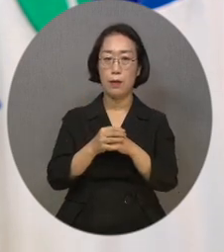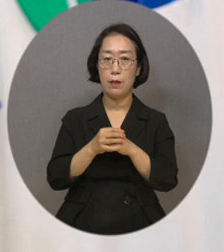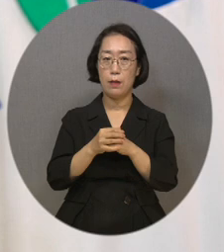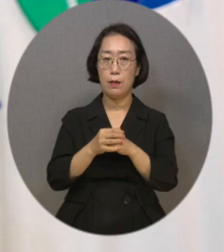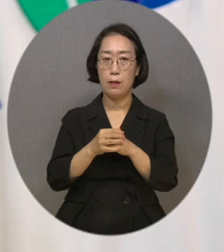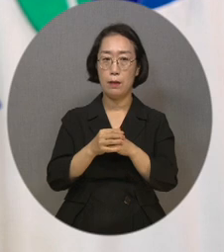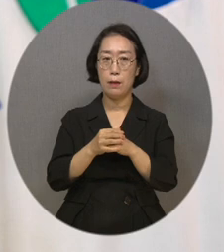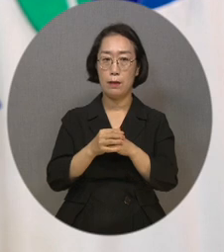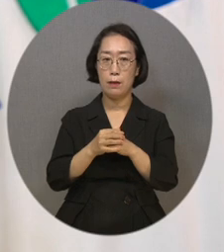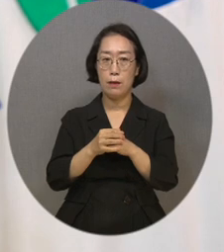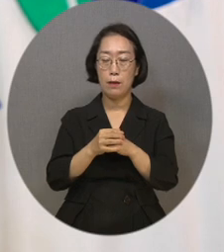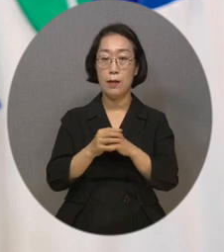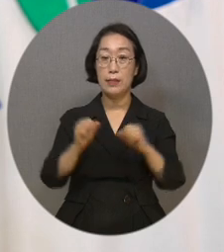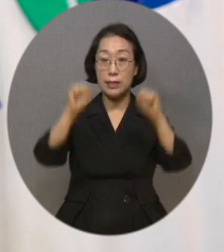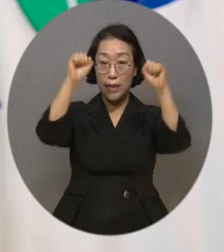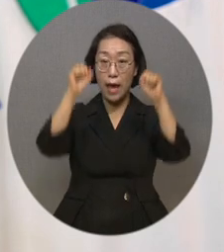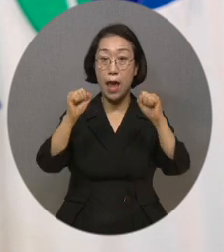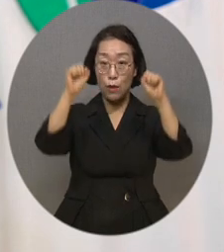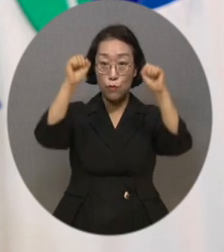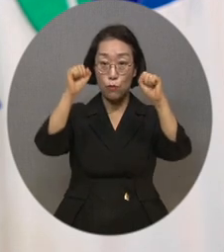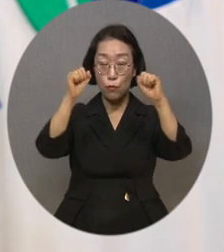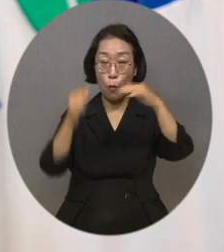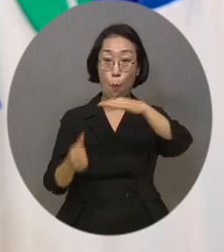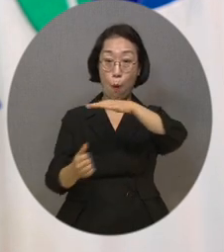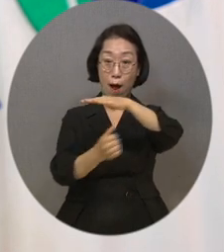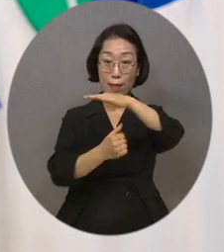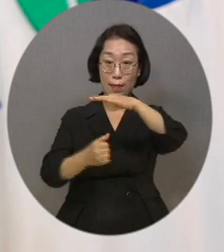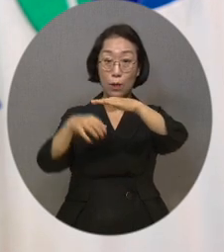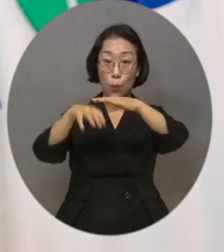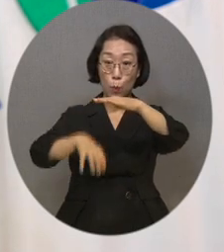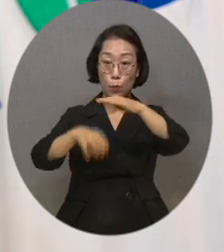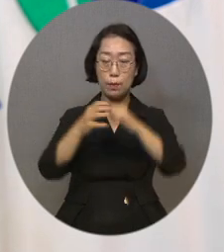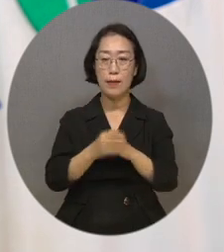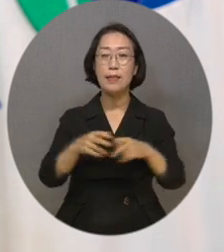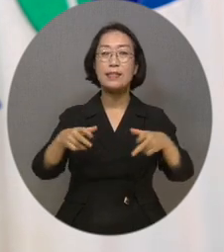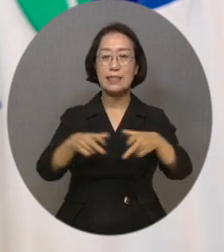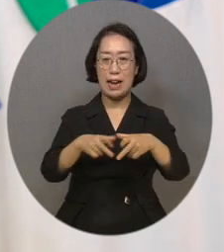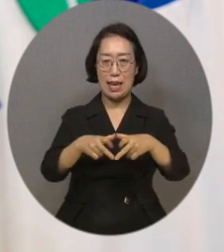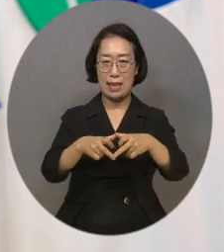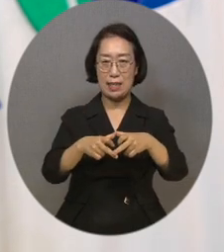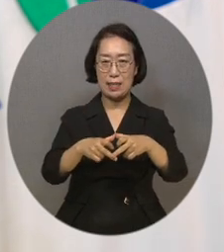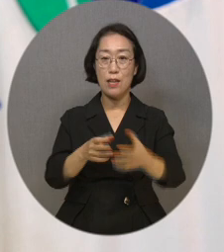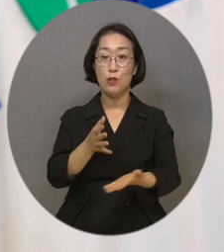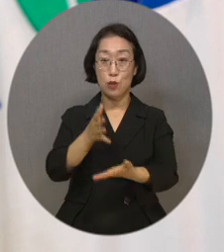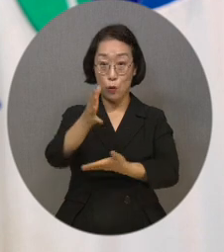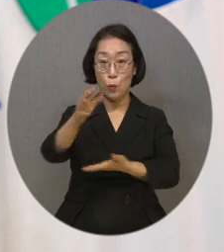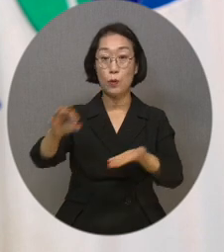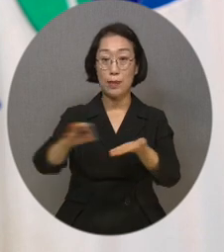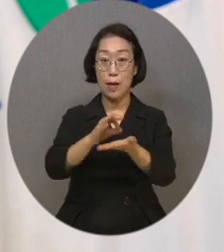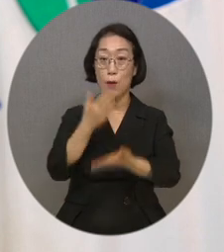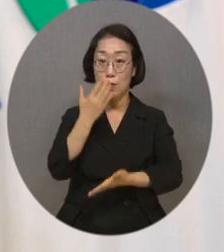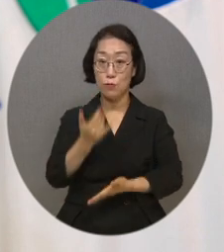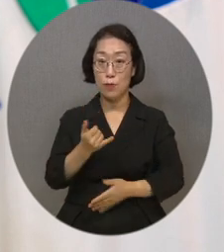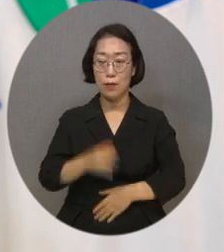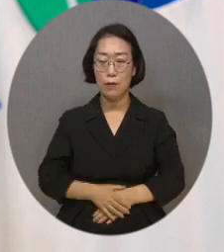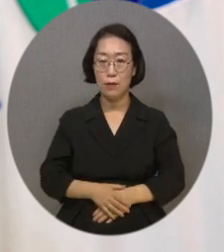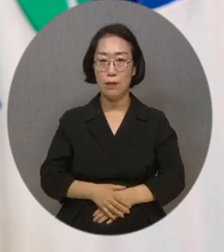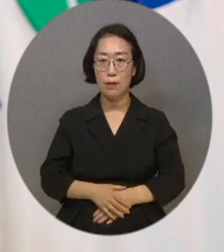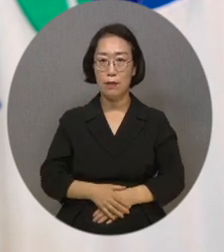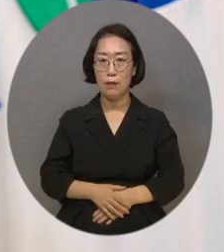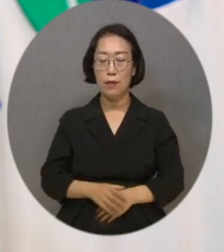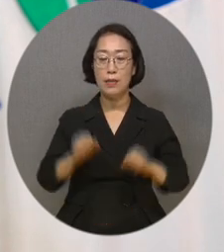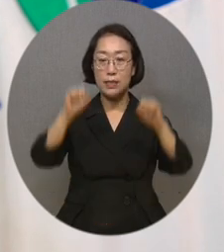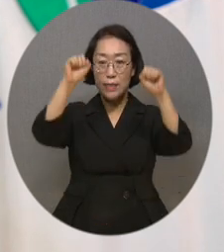반다비 체육관이라고 하잖아요. 이제 장애인 체육관. 네네. 이거를 이제 국민주택기금, 국민체육기금을 통해서 네. 저희가